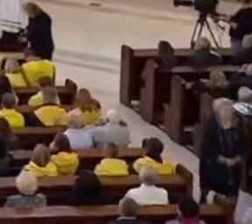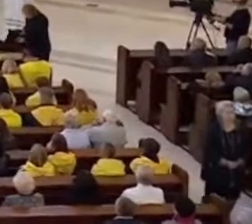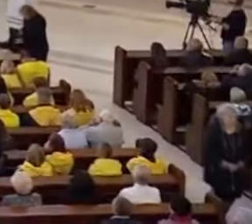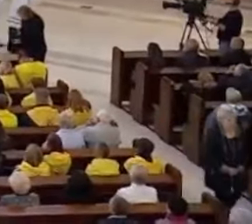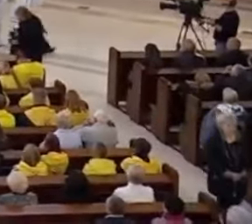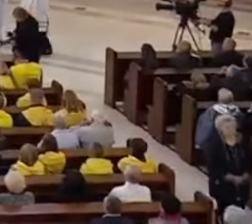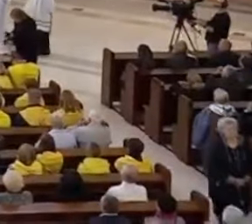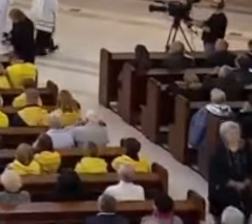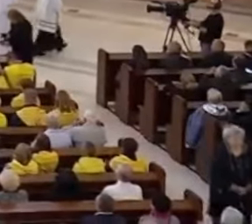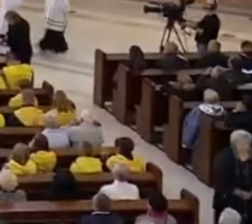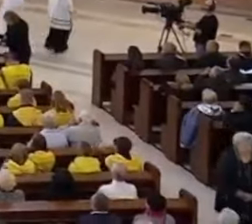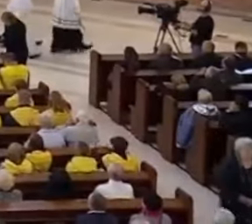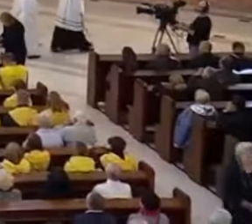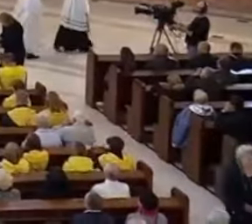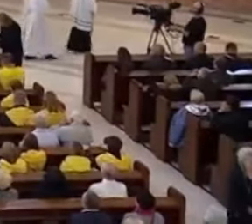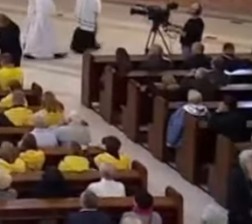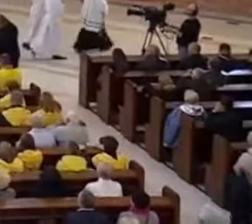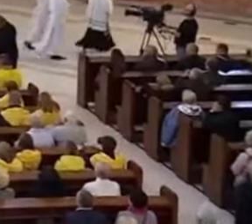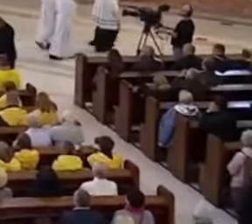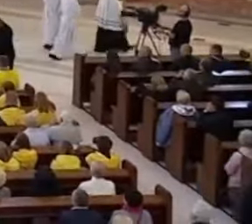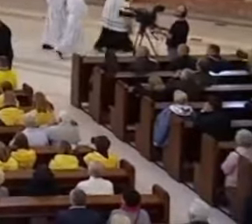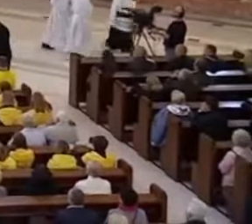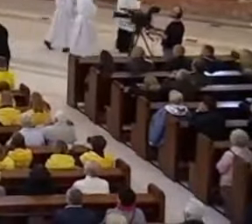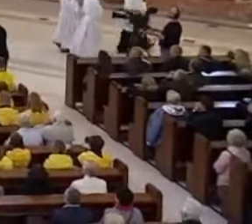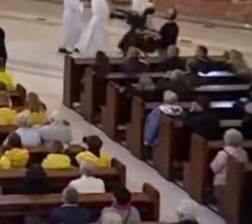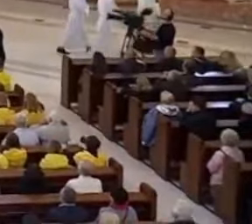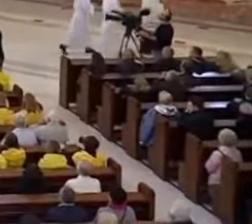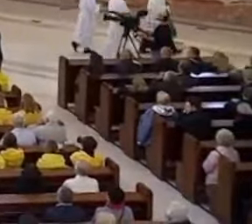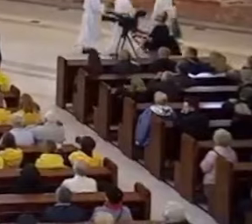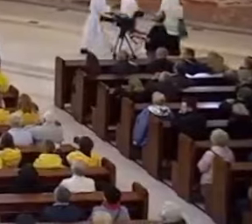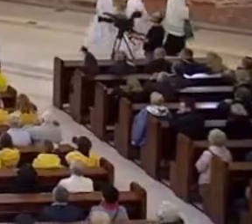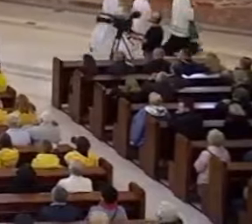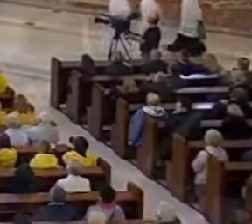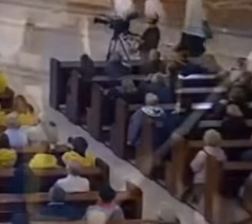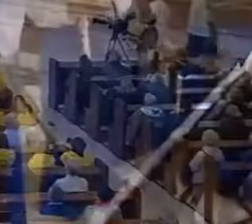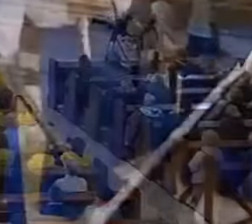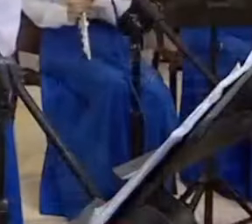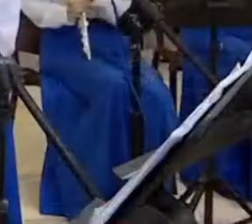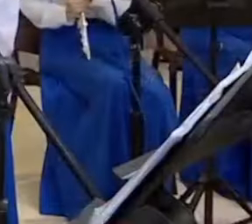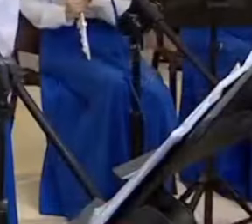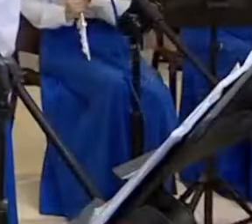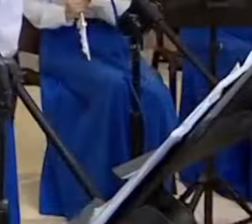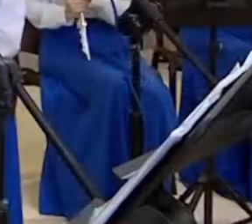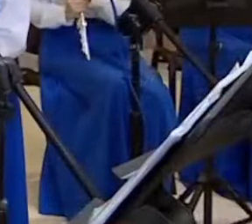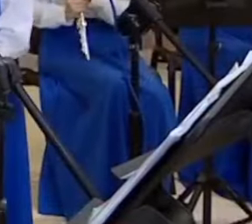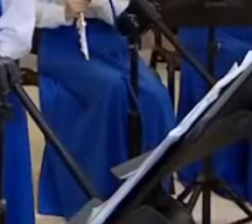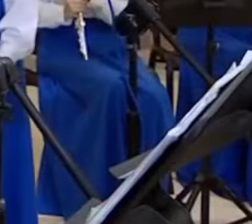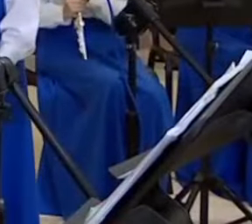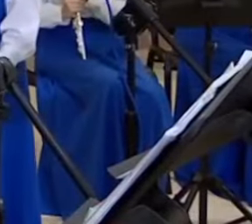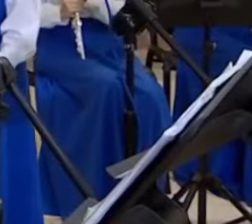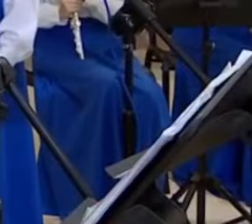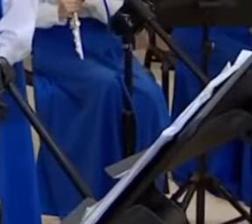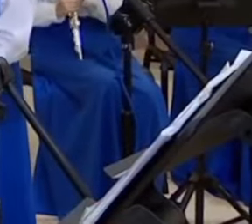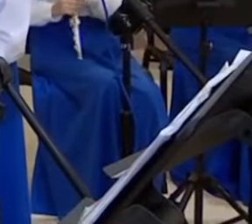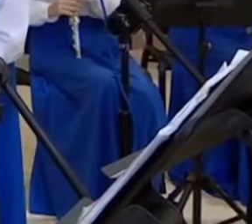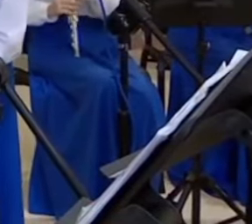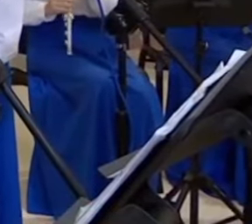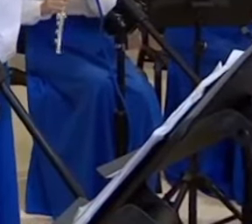olejkiem m głowę namaszcza A kielich